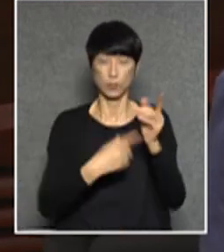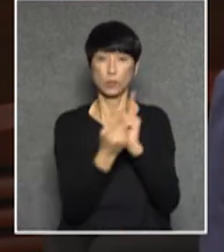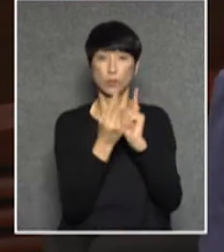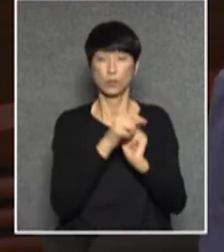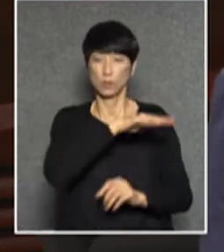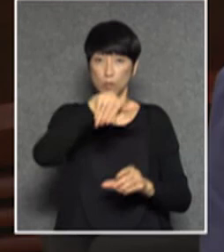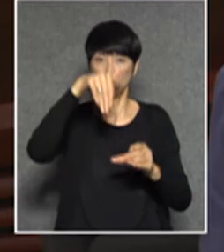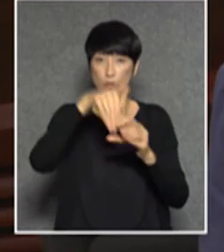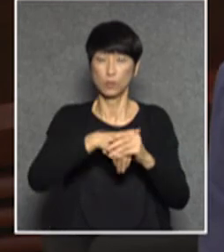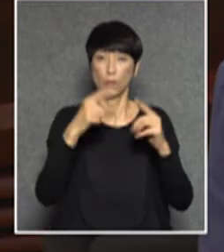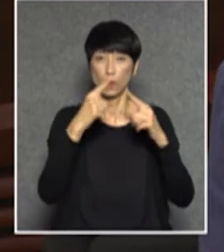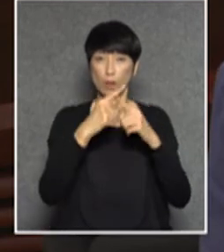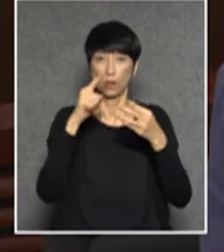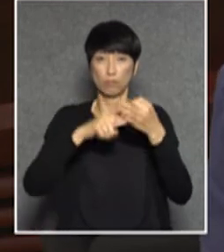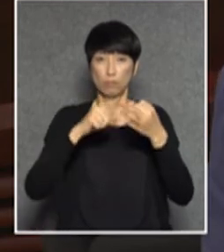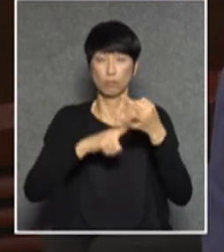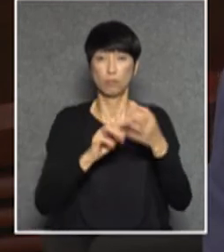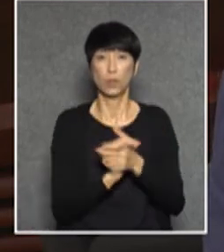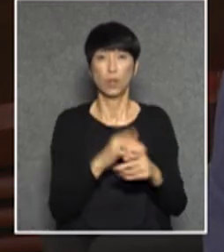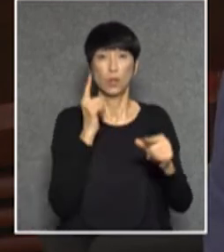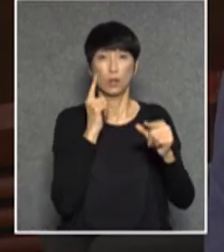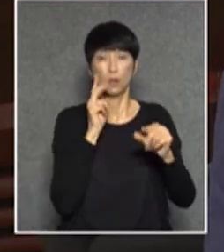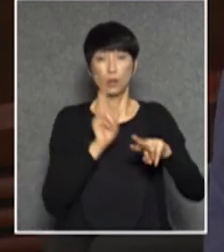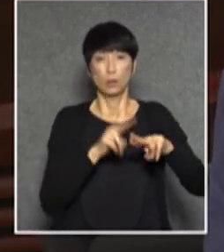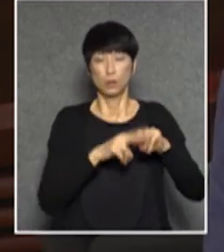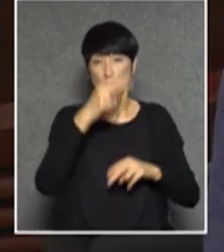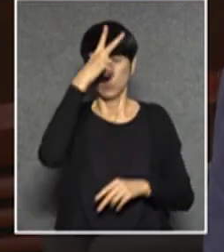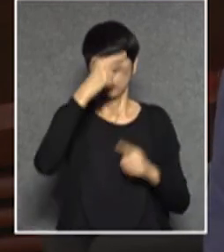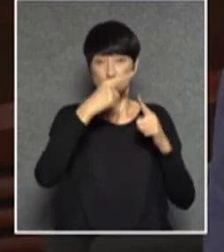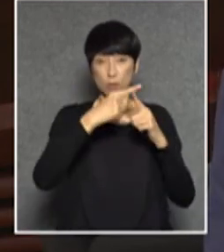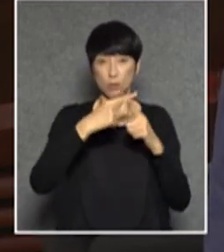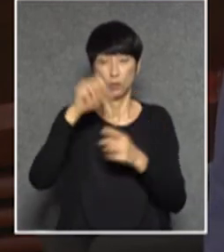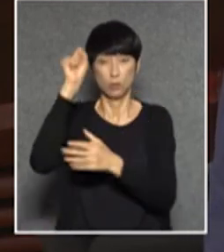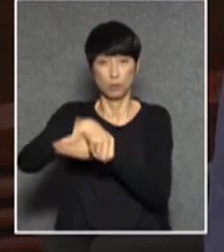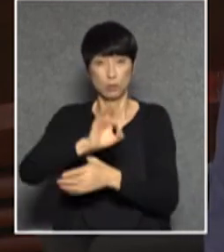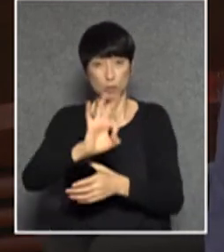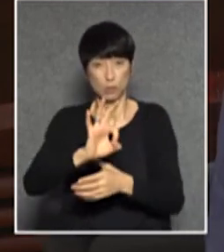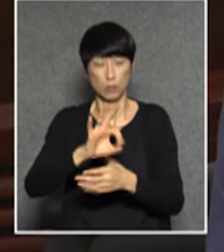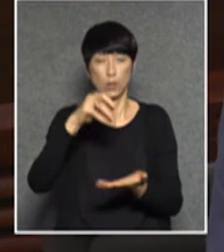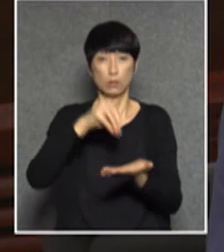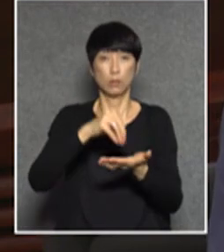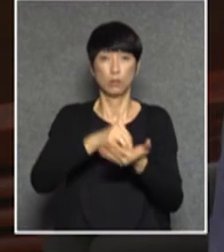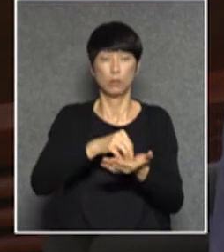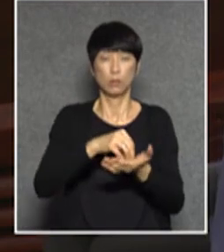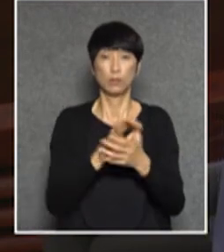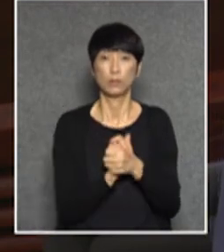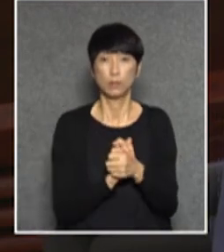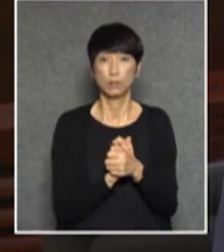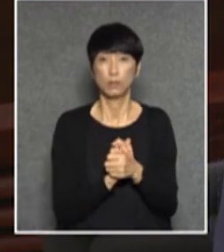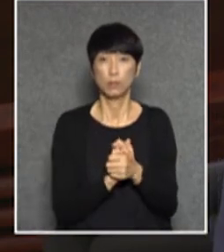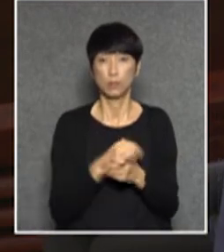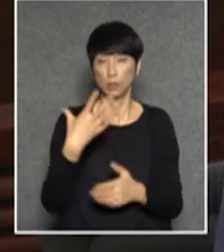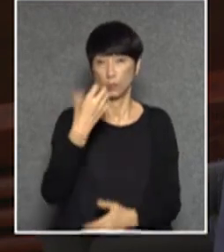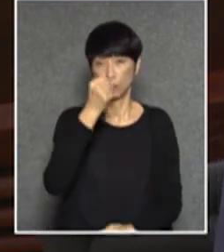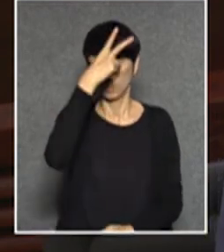政長官人選不獲中央人民政府任命的情況作出規定。就行政長官的